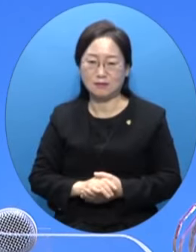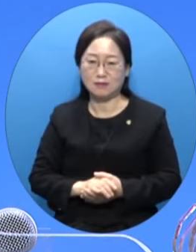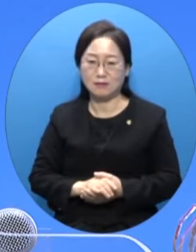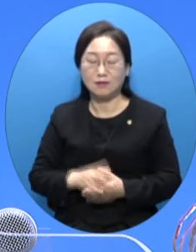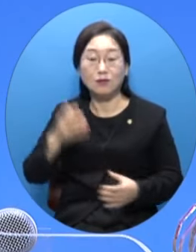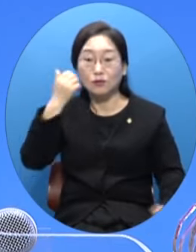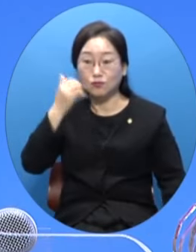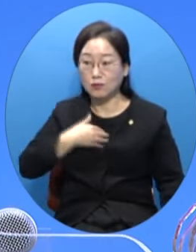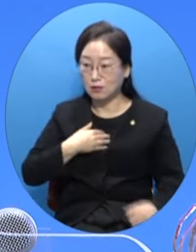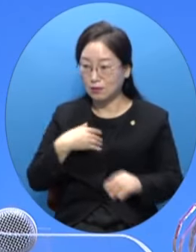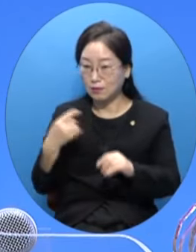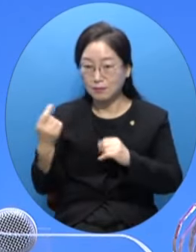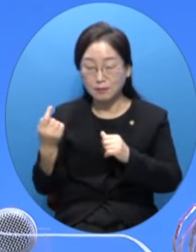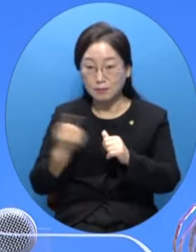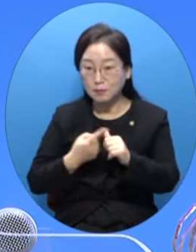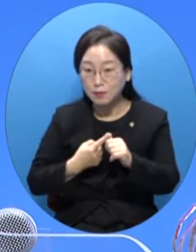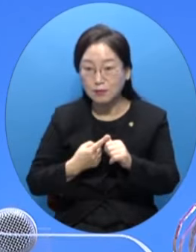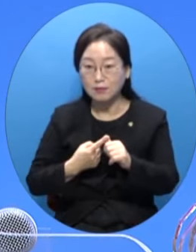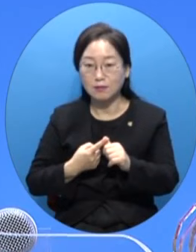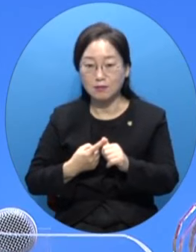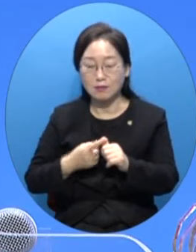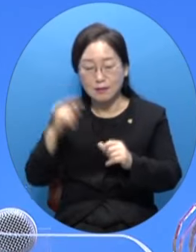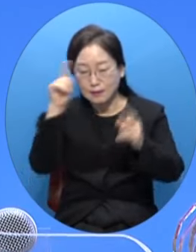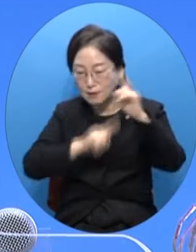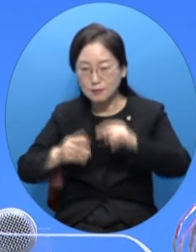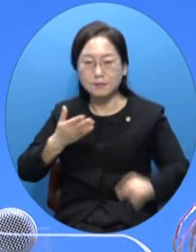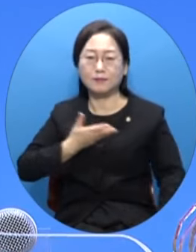누가 나를 비난하면 깊은 상처를 받고